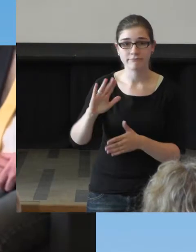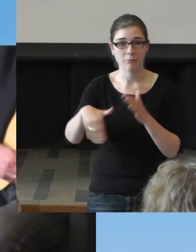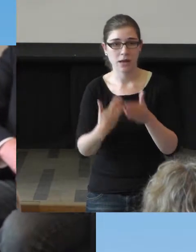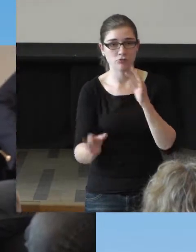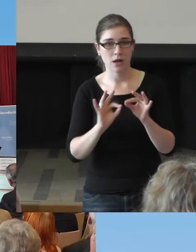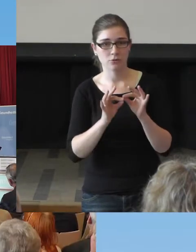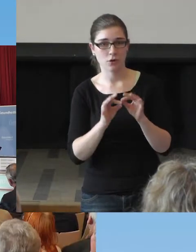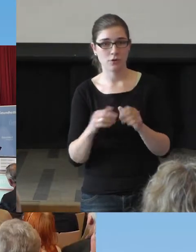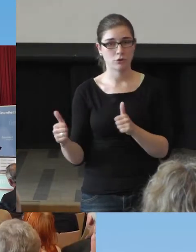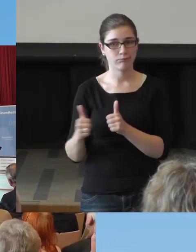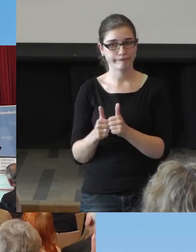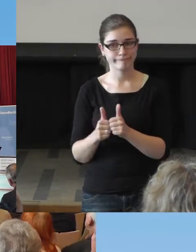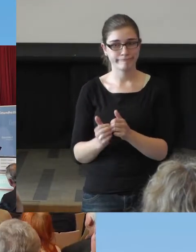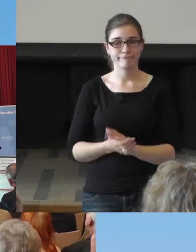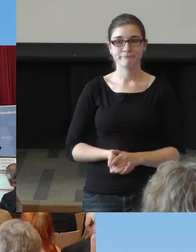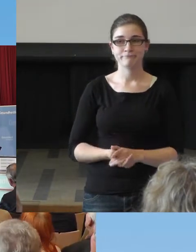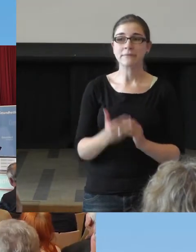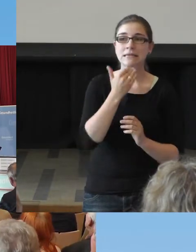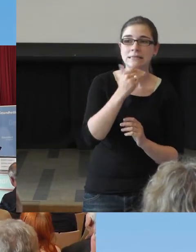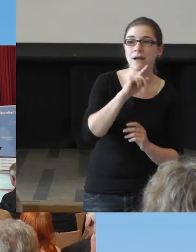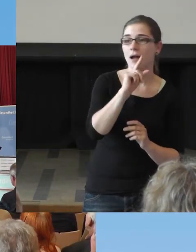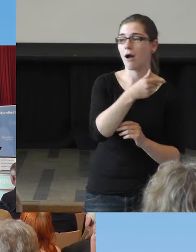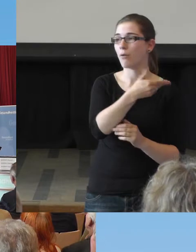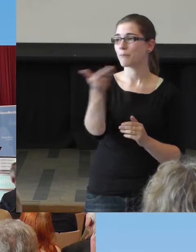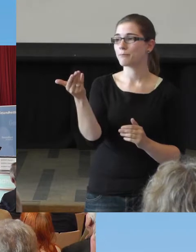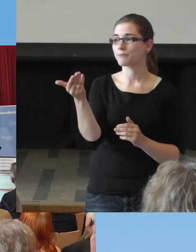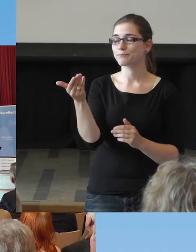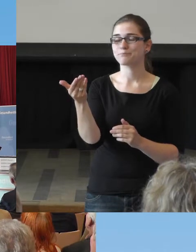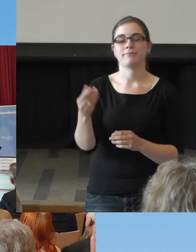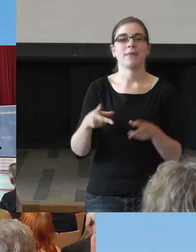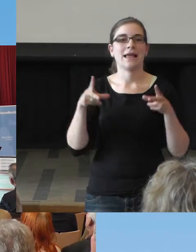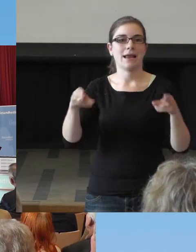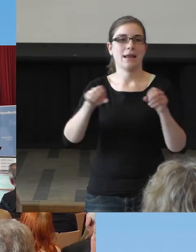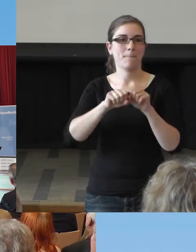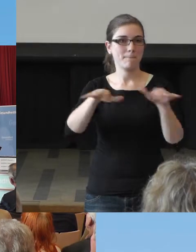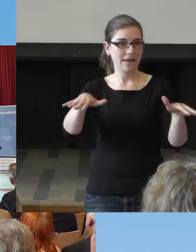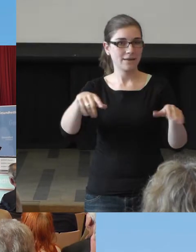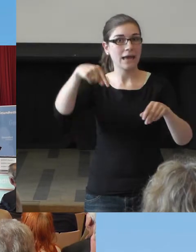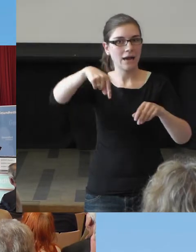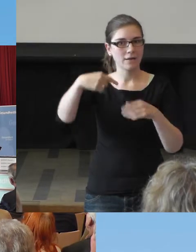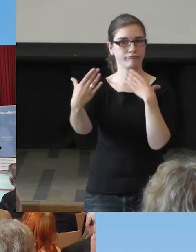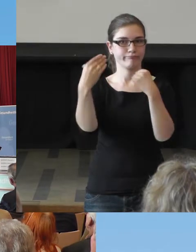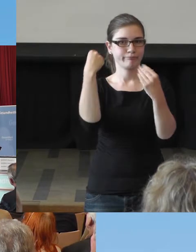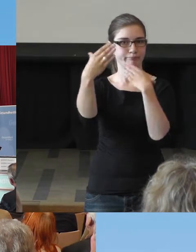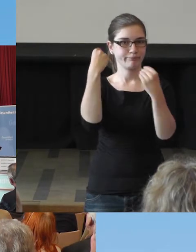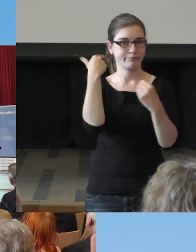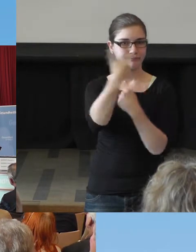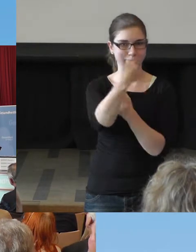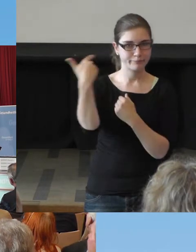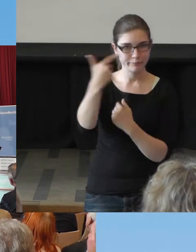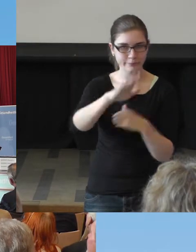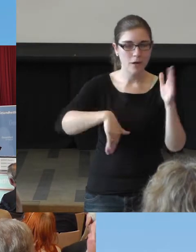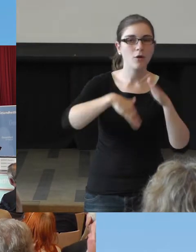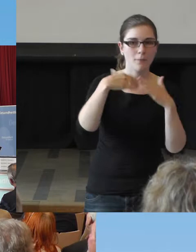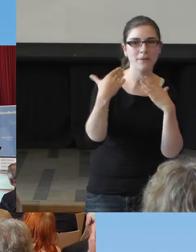Gebärdensprachlerinnen. Ich bedanke mich bei Clip Media, die heute diese Sendung aufnehmen, komplett